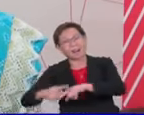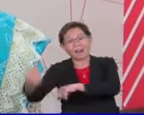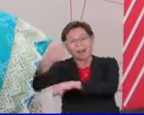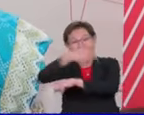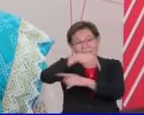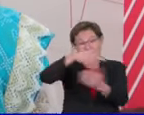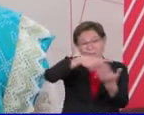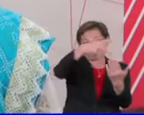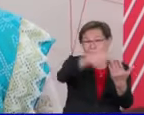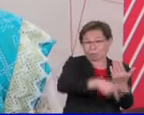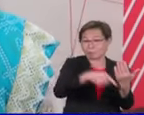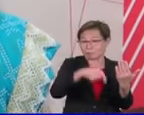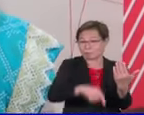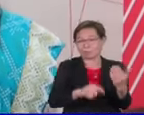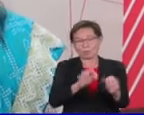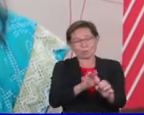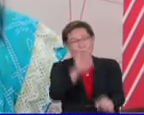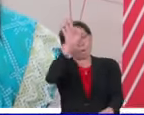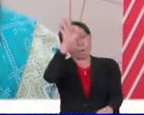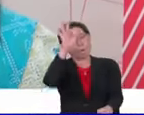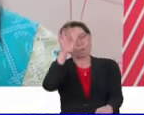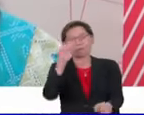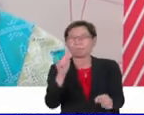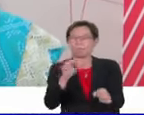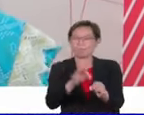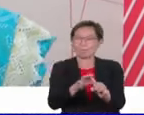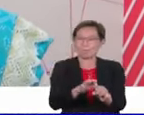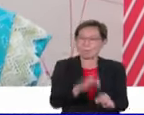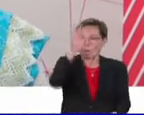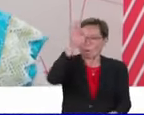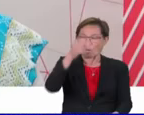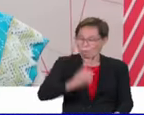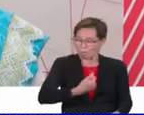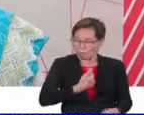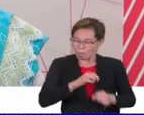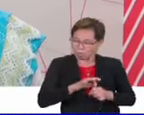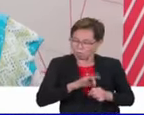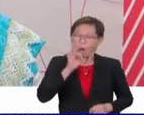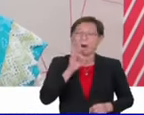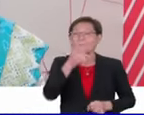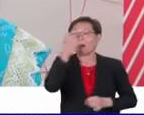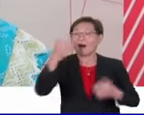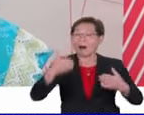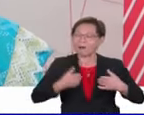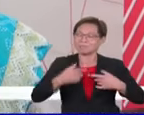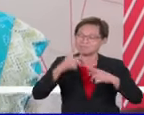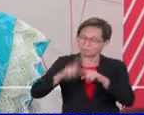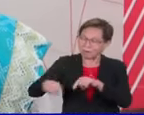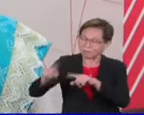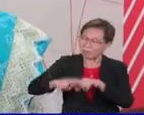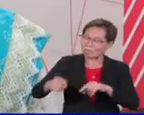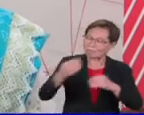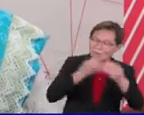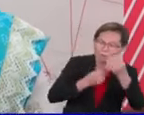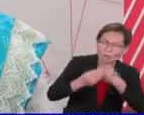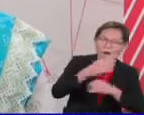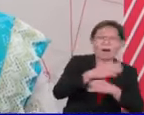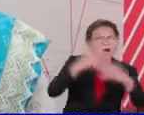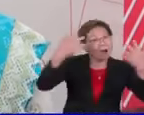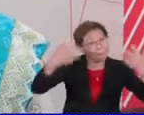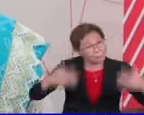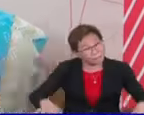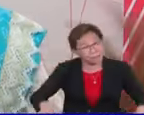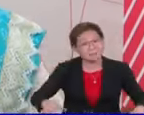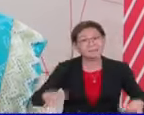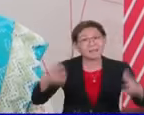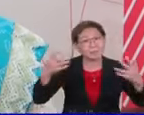punya event tu memang dia semangatkan patriotik dekat diri sendiri kan, sebab ada pelbagai makanan. Lepas tu